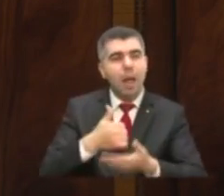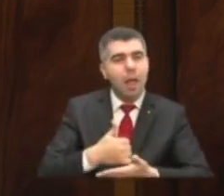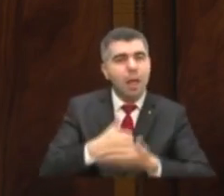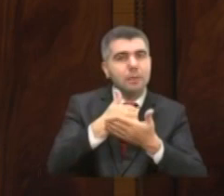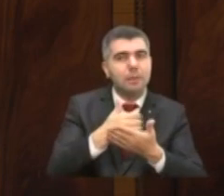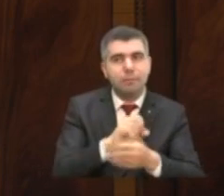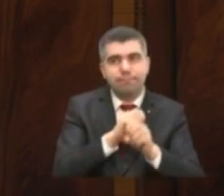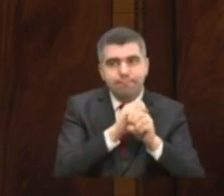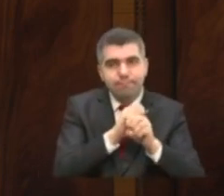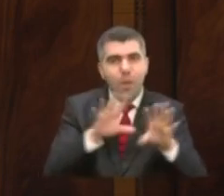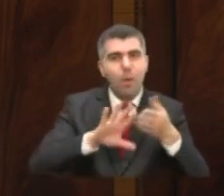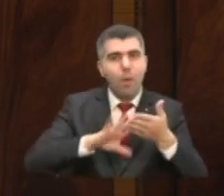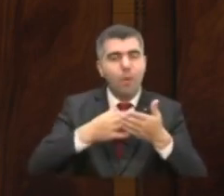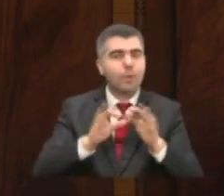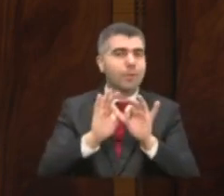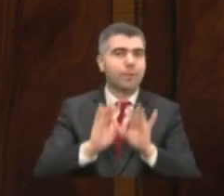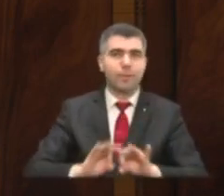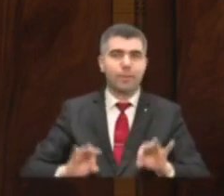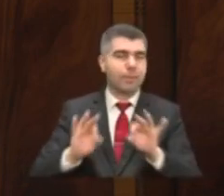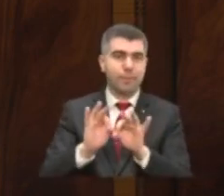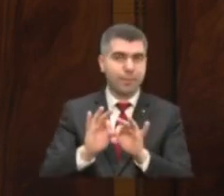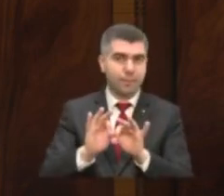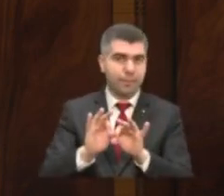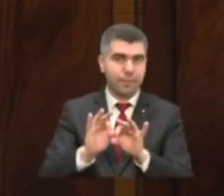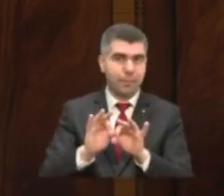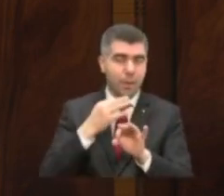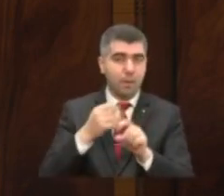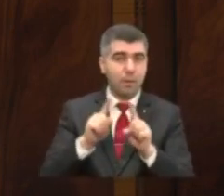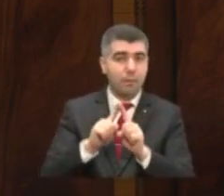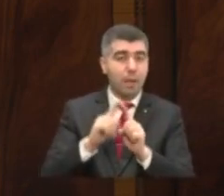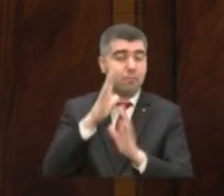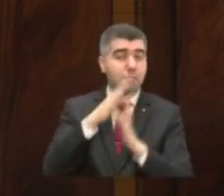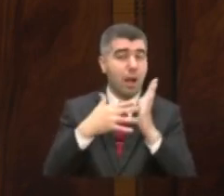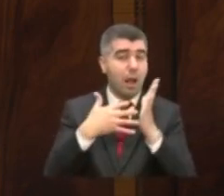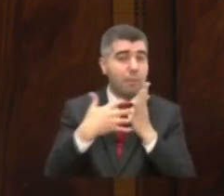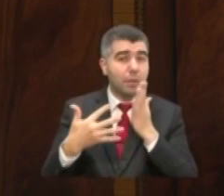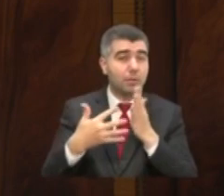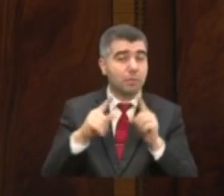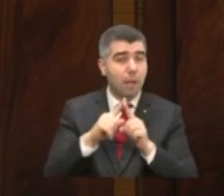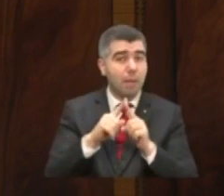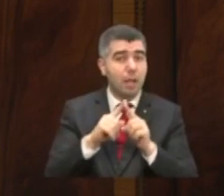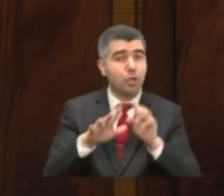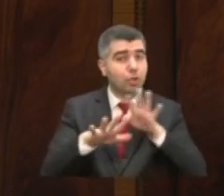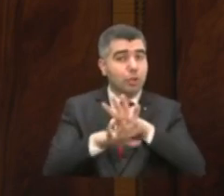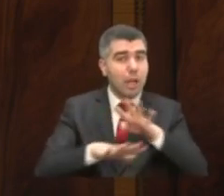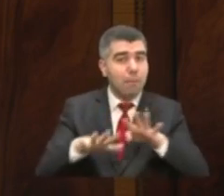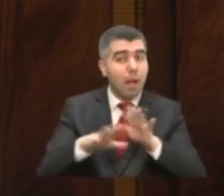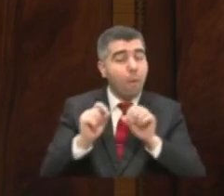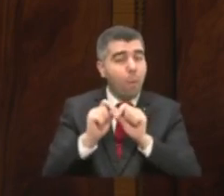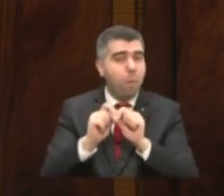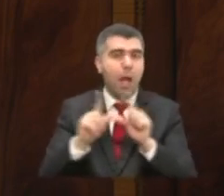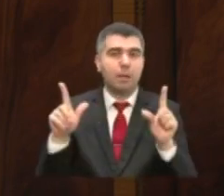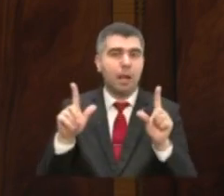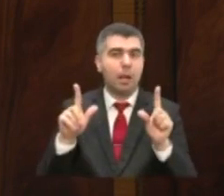مرحلية كرد فعل على عوض تطبيق برنامج اجتماعي واضح المعالم. وتأتي هذه